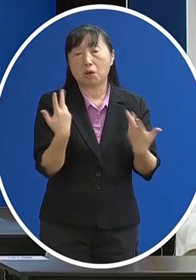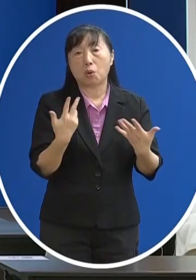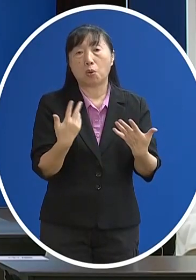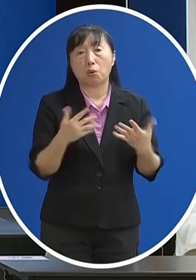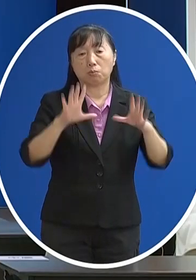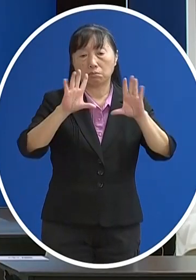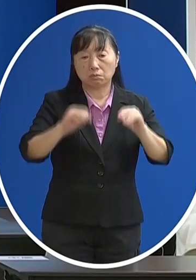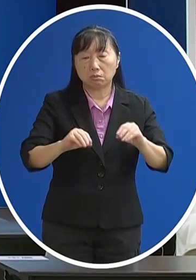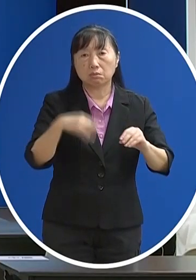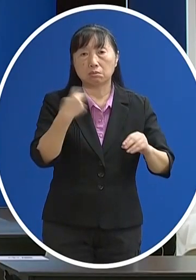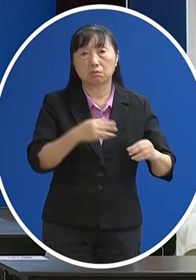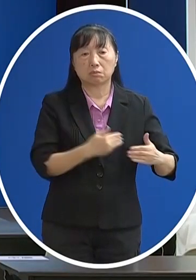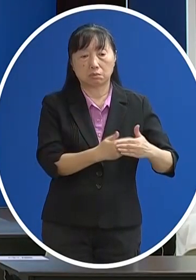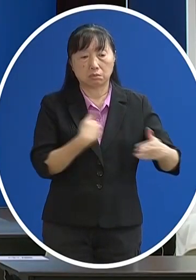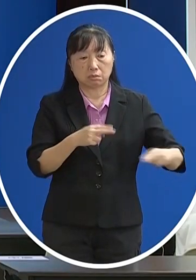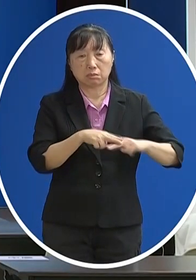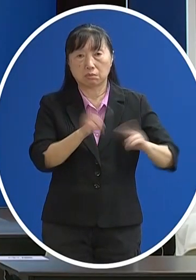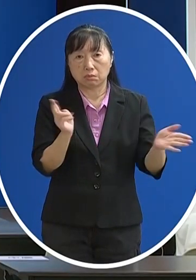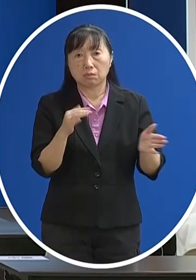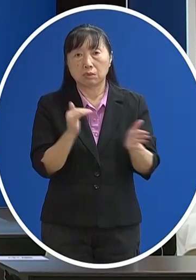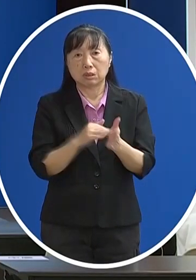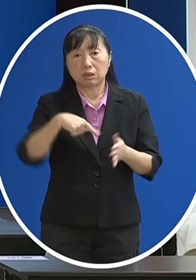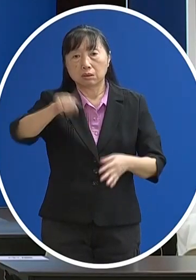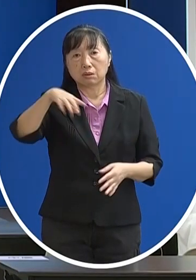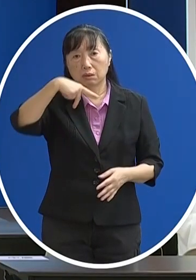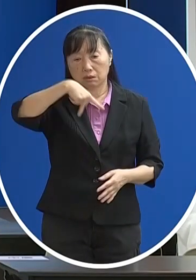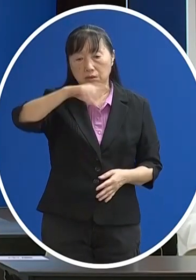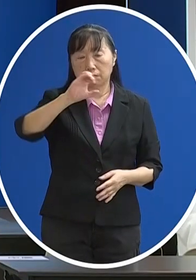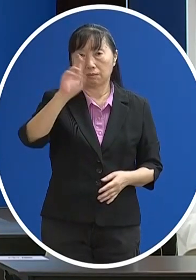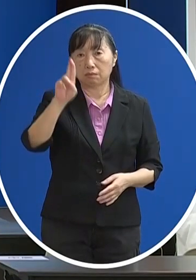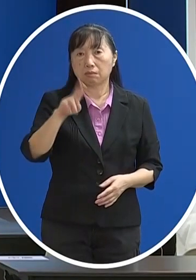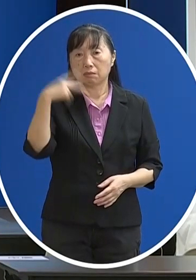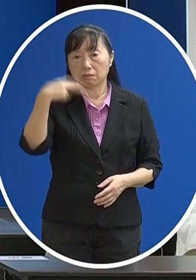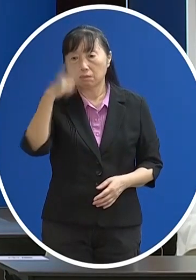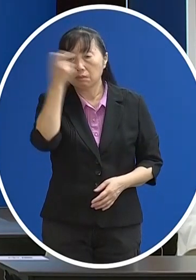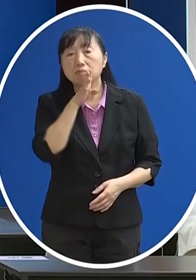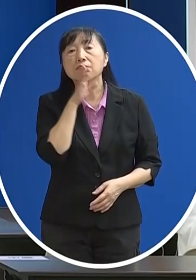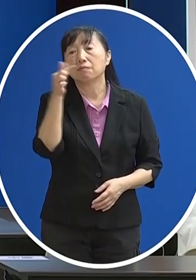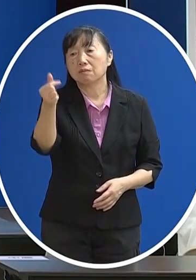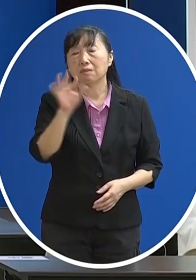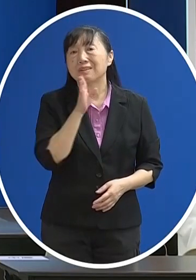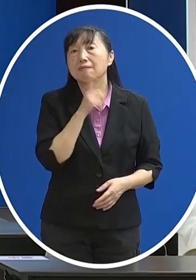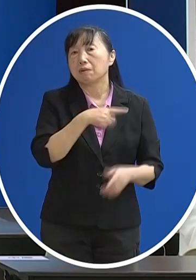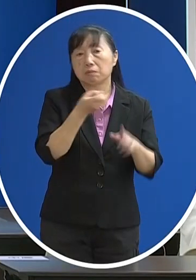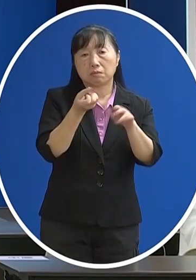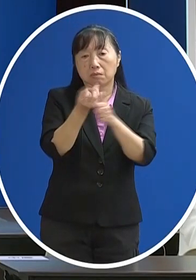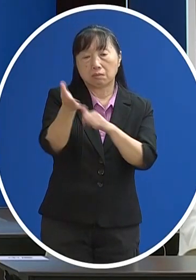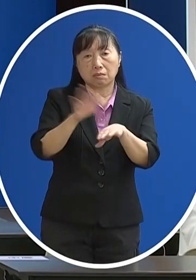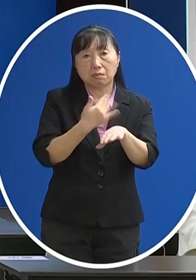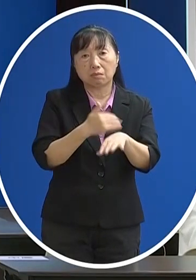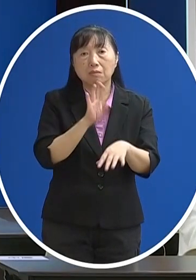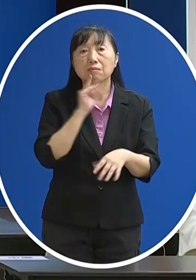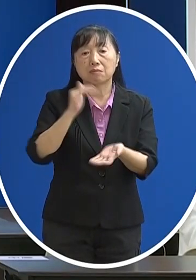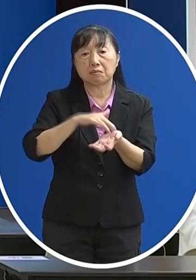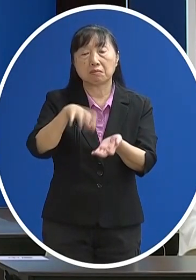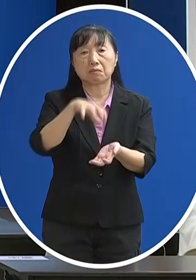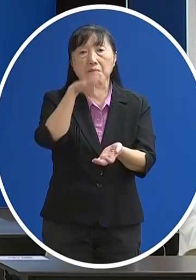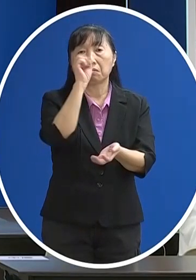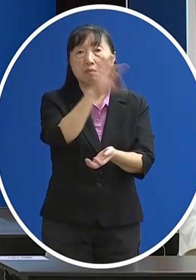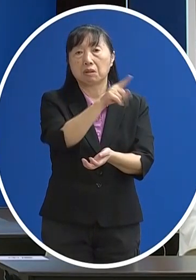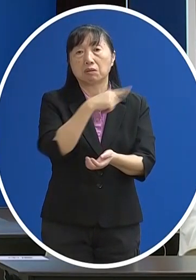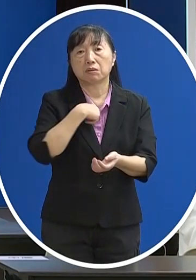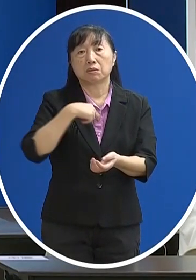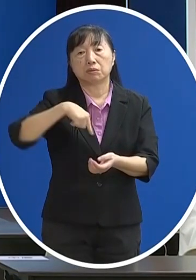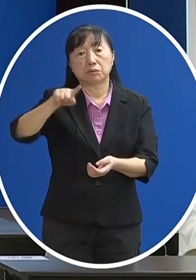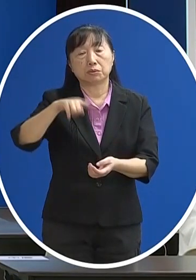之后 PCR 筛检又复阳，那虽然 CT 值34没有传染力，但是有医院禁止他去看慢性病